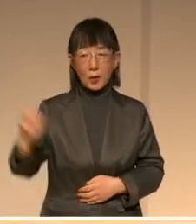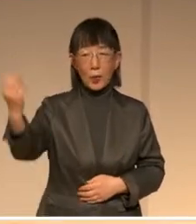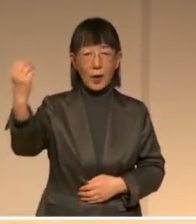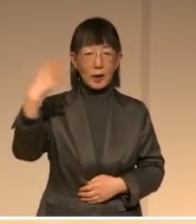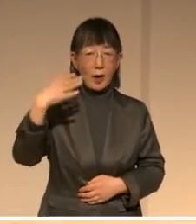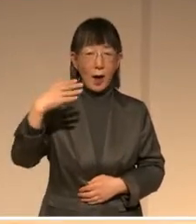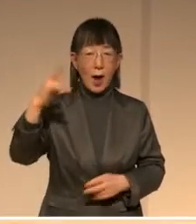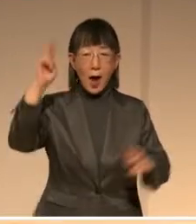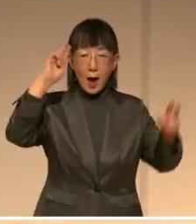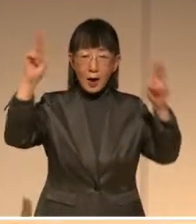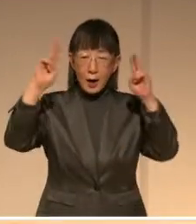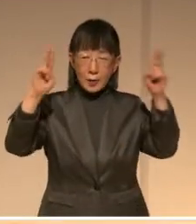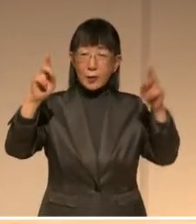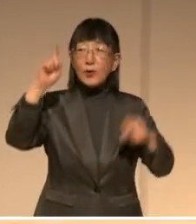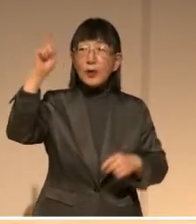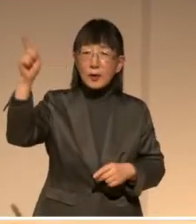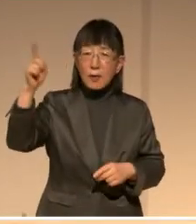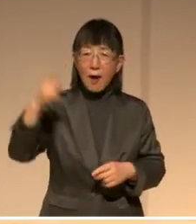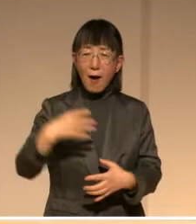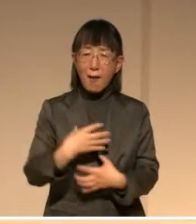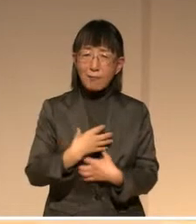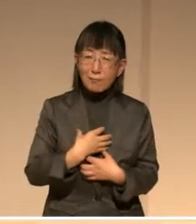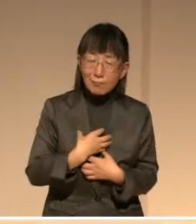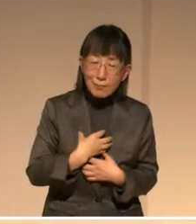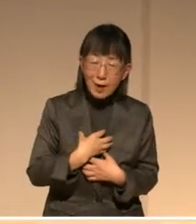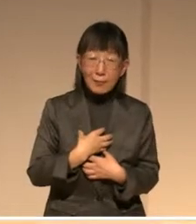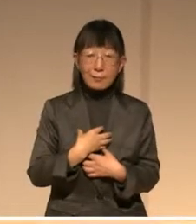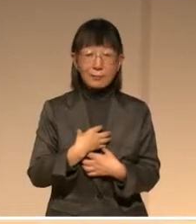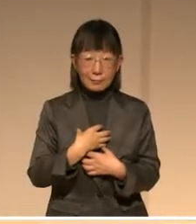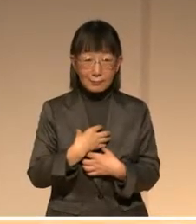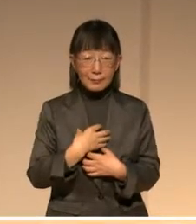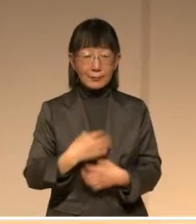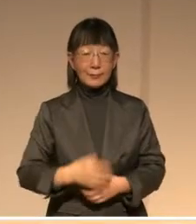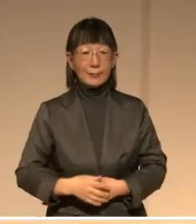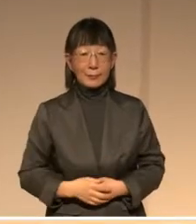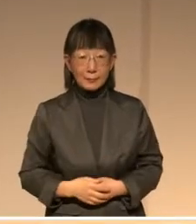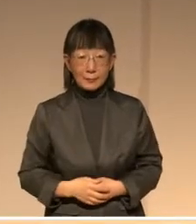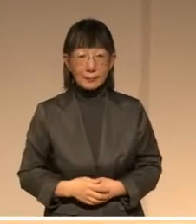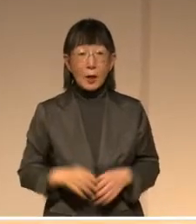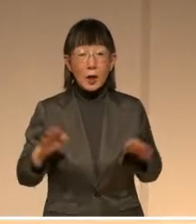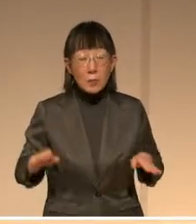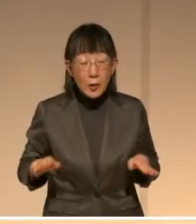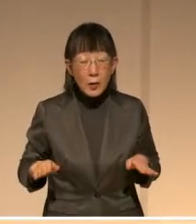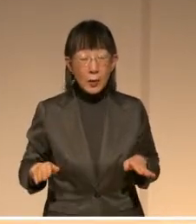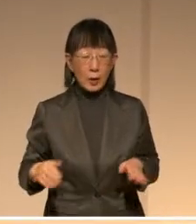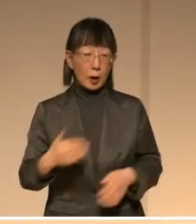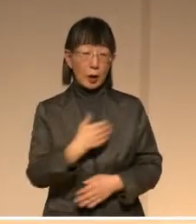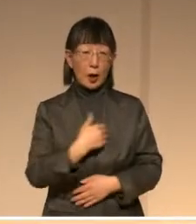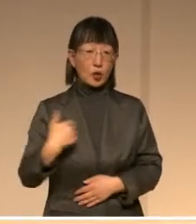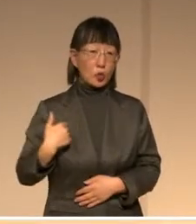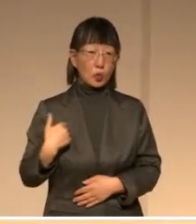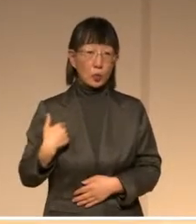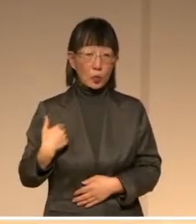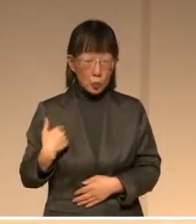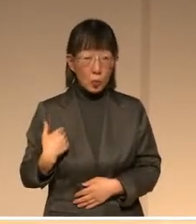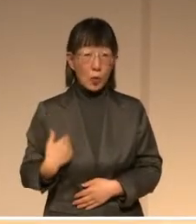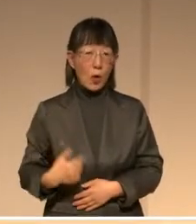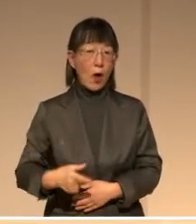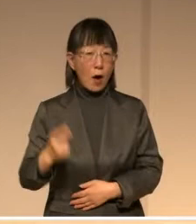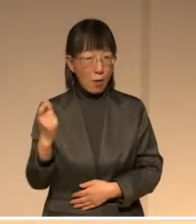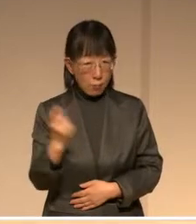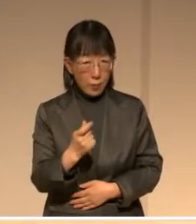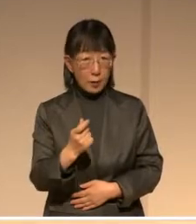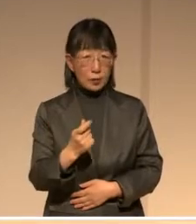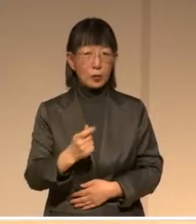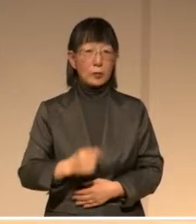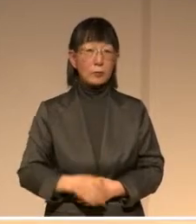たねなく不安がってましたら今のところぜオフ会に丈夫ですよめちゃくちゃ場ですこれをもうほぼほぼ何